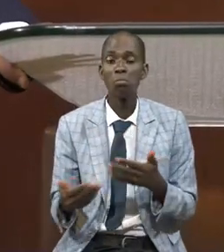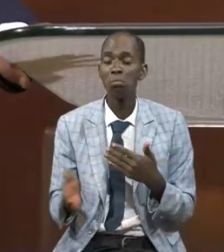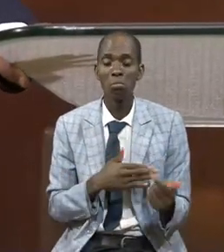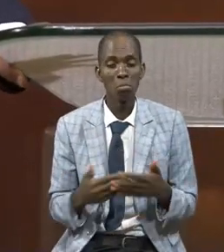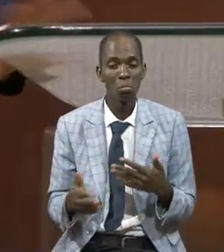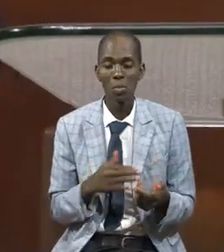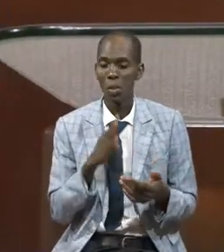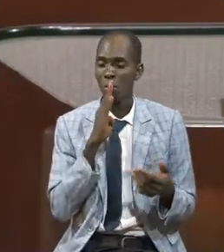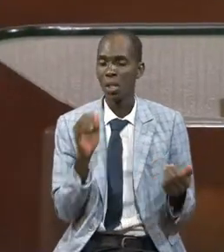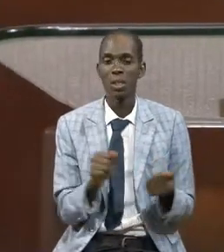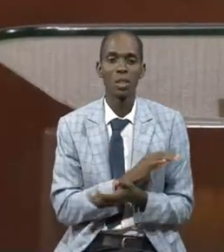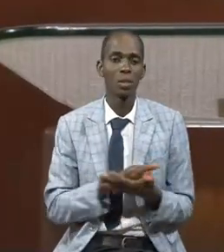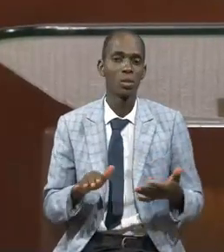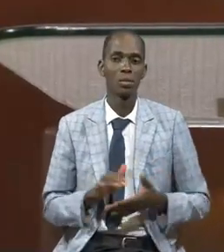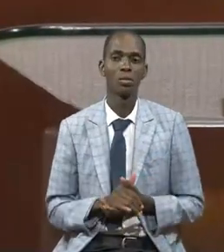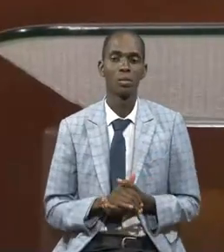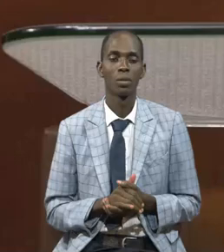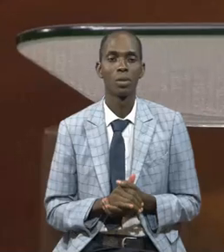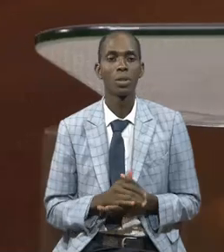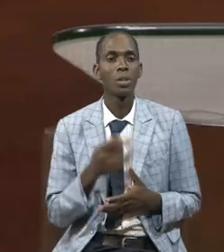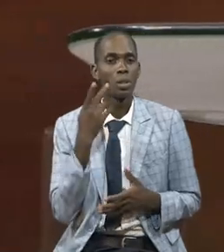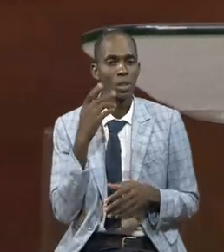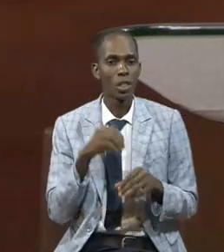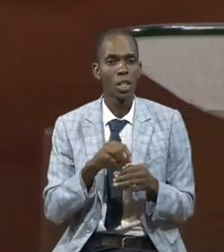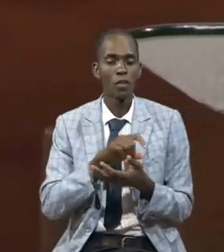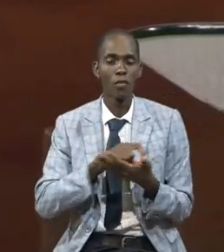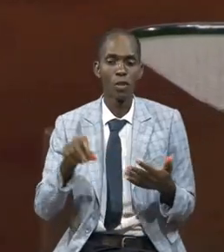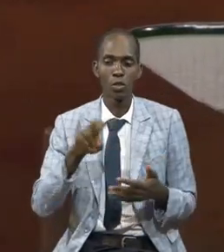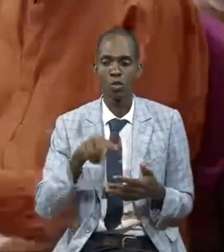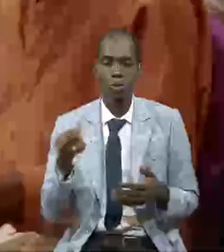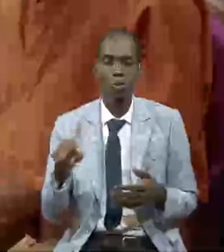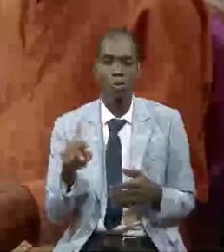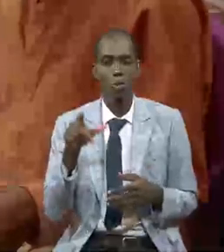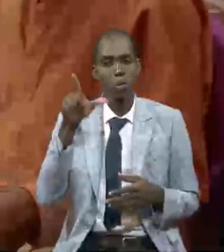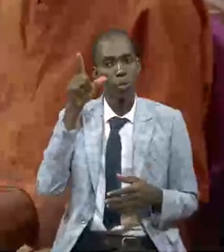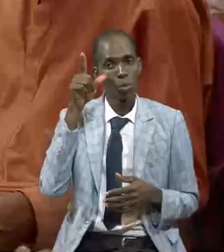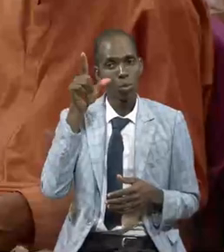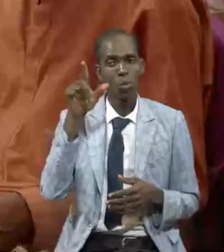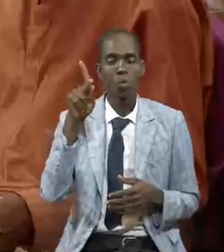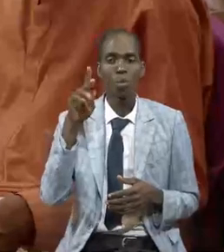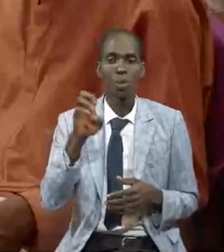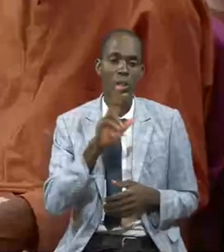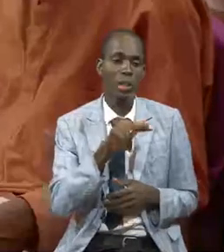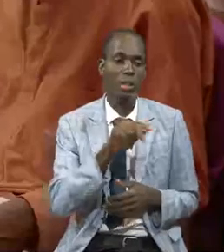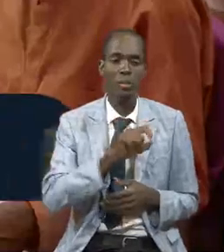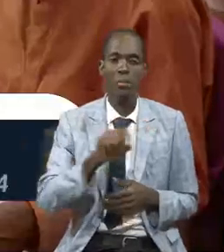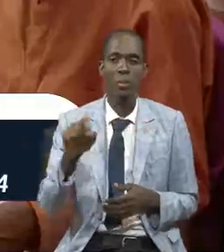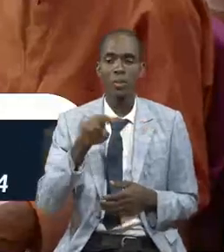tous également. Voyons le verset 22 qui dit,